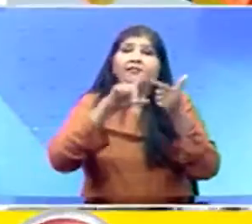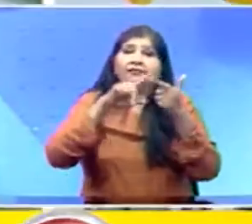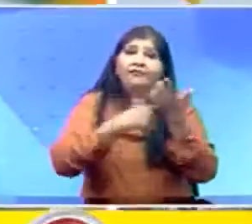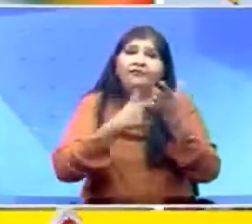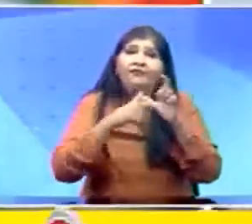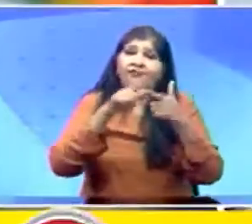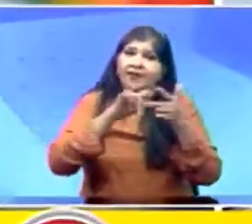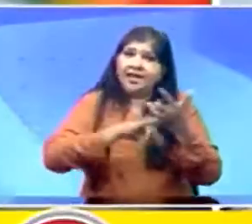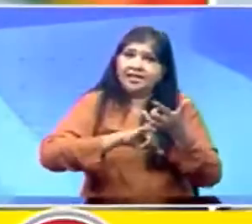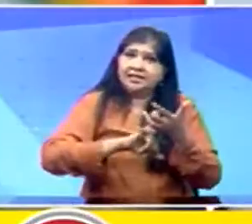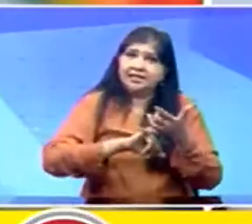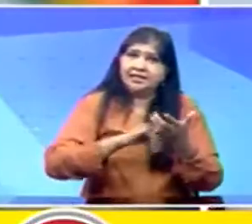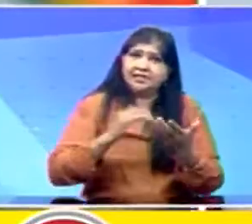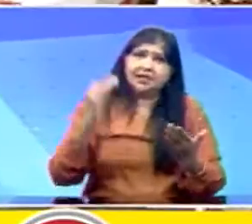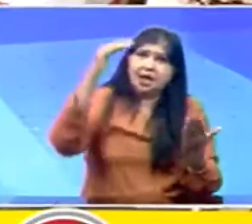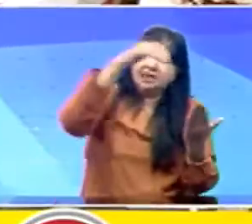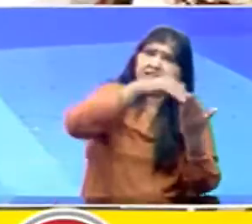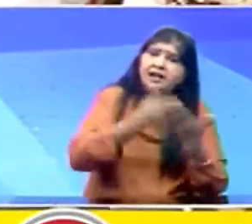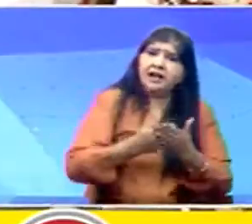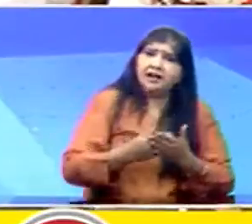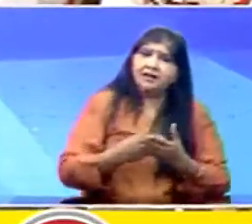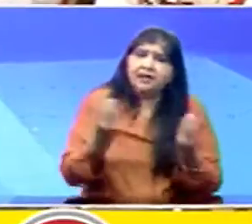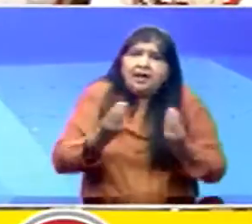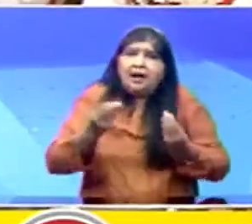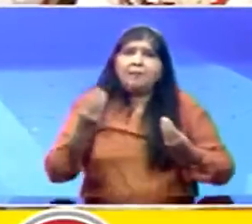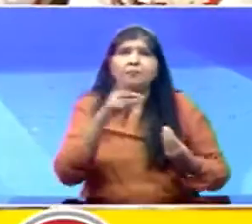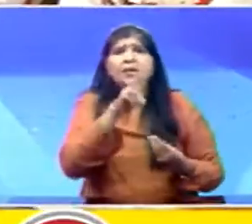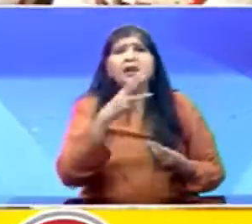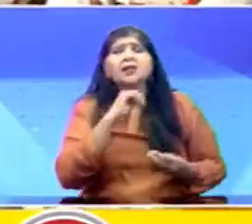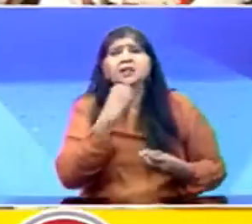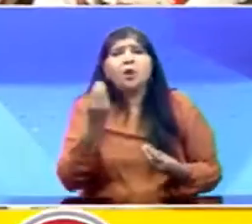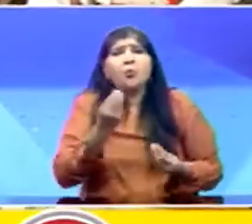करने का अध्भूत कार्णामा कर दिखाया था